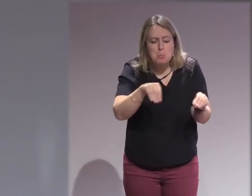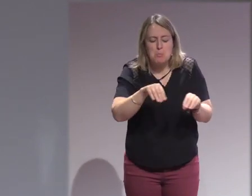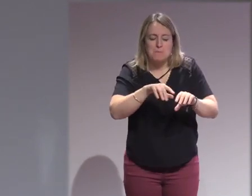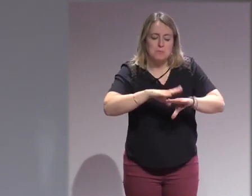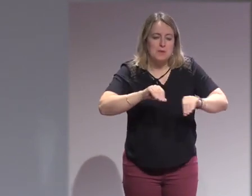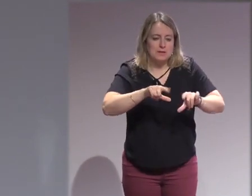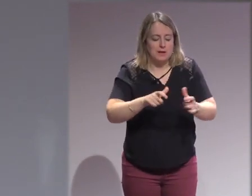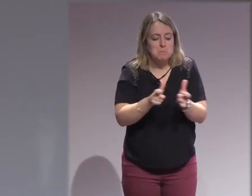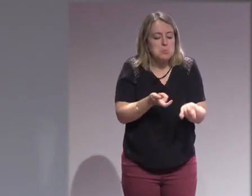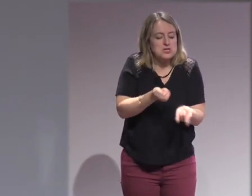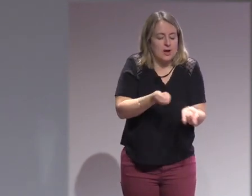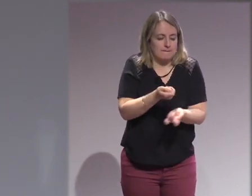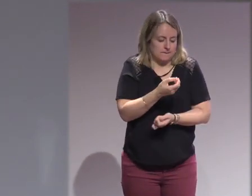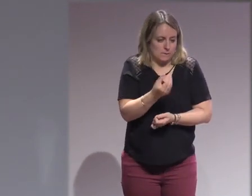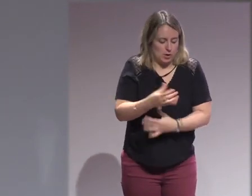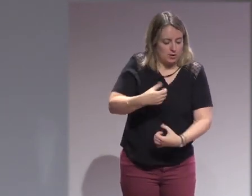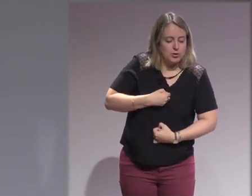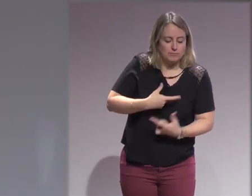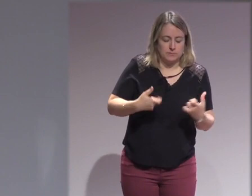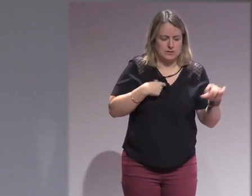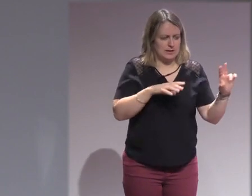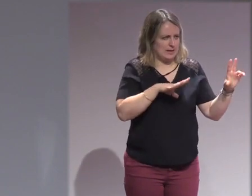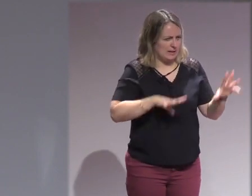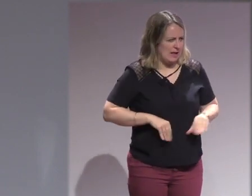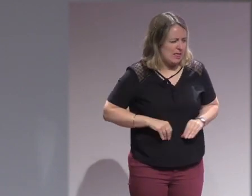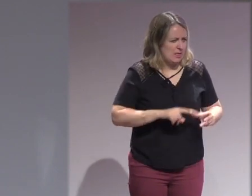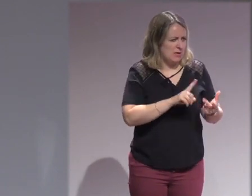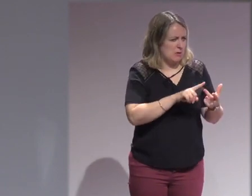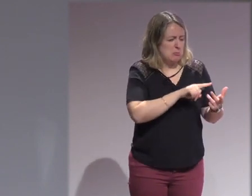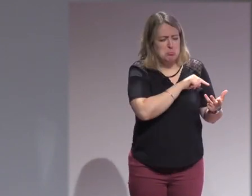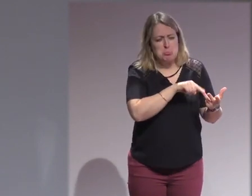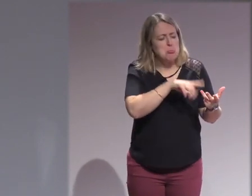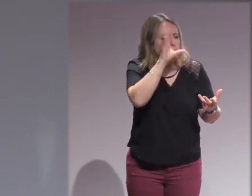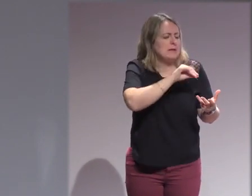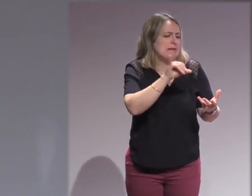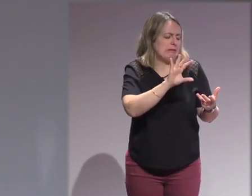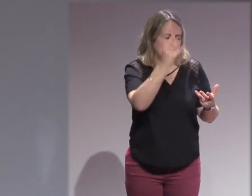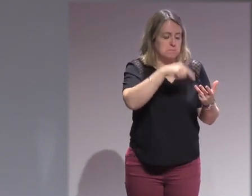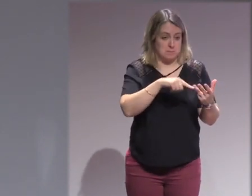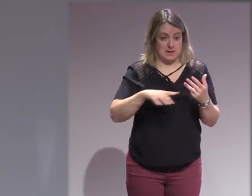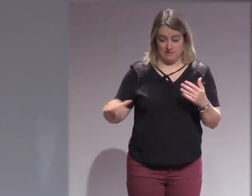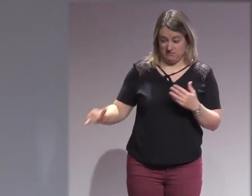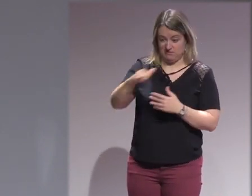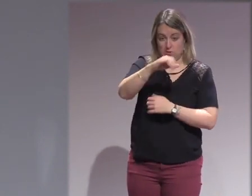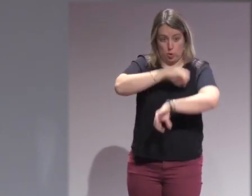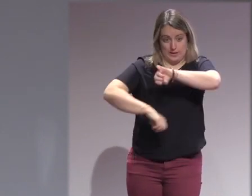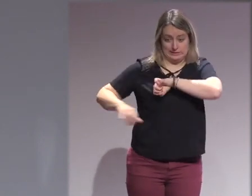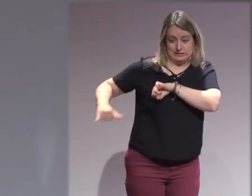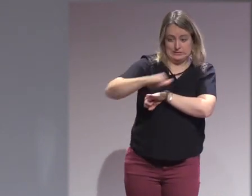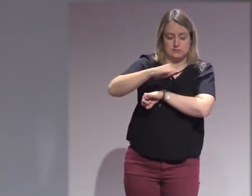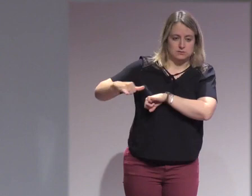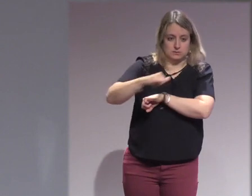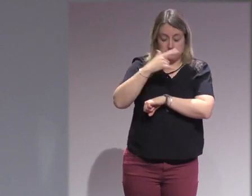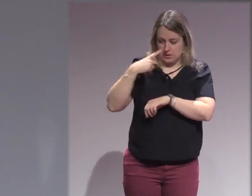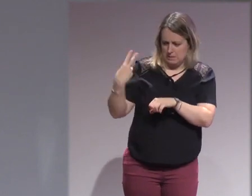du Canada, et puis j'oublie toujours le quatrième pays, ils lancent ce pont aérien. Et en fait, c'est tellement mal organisé qu'ils sont même